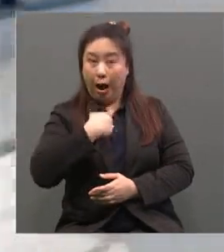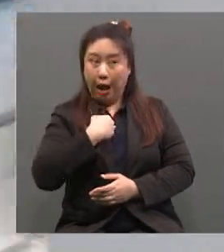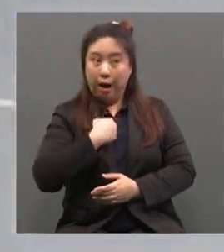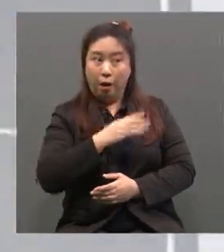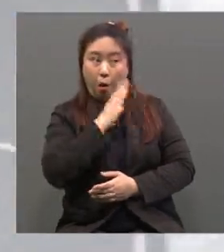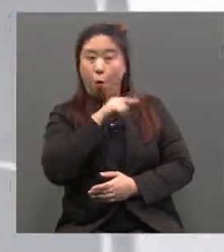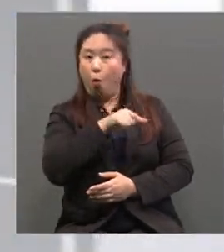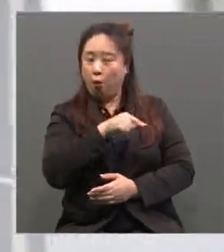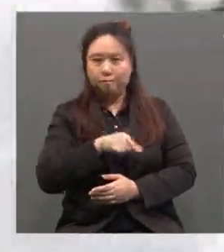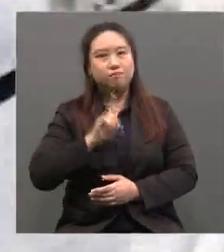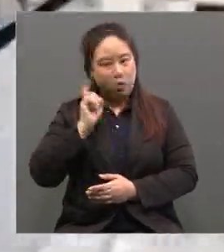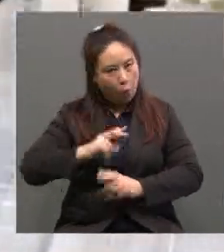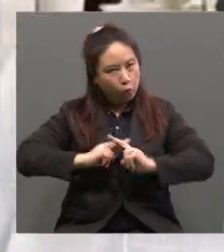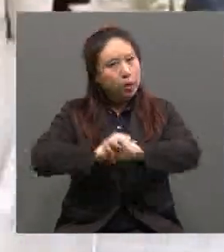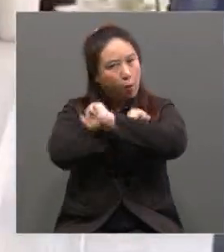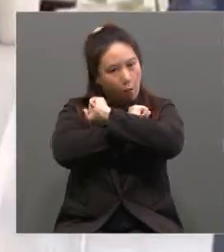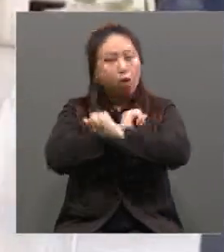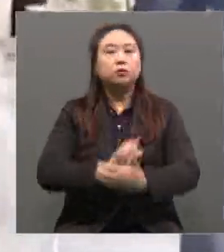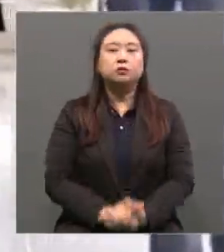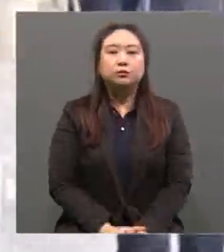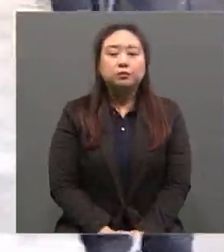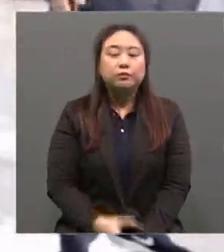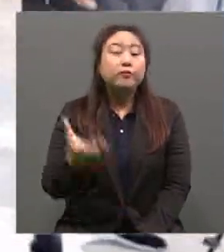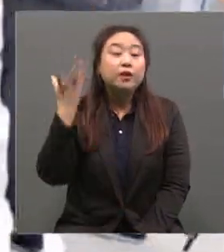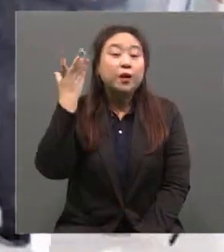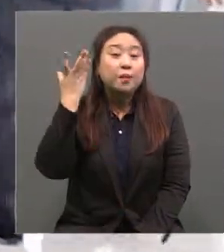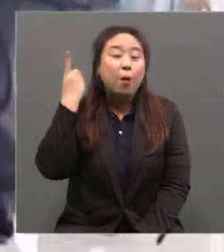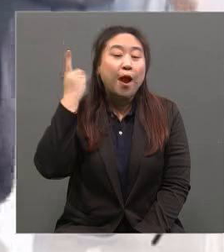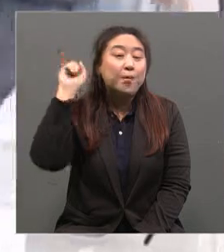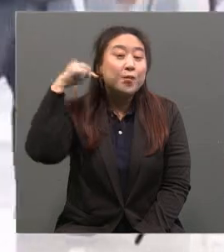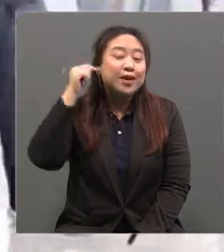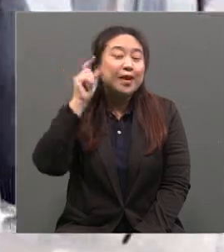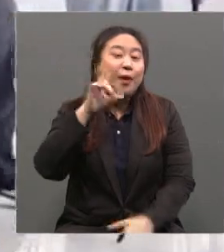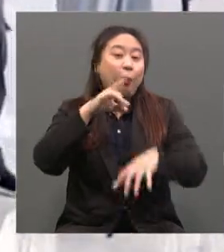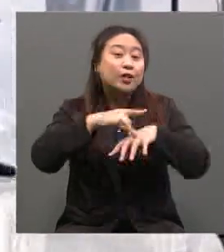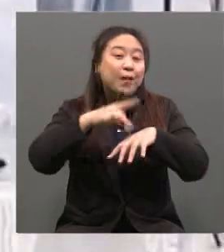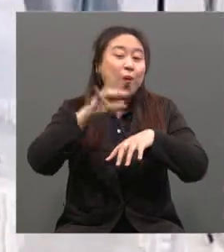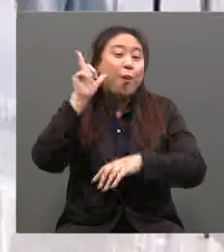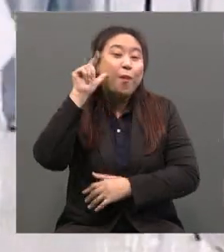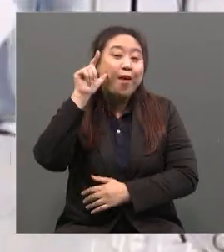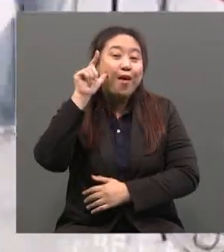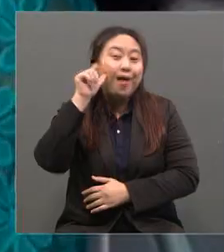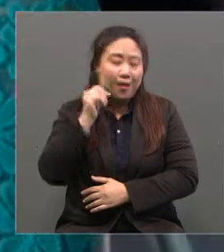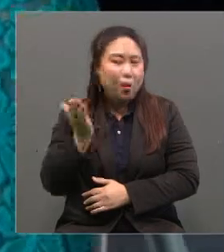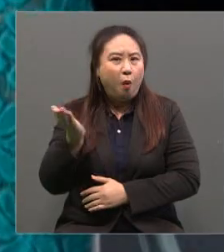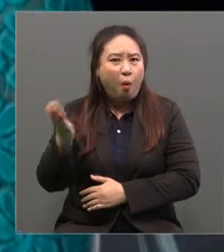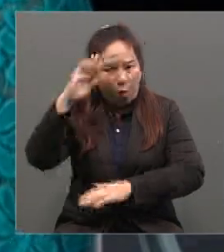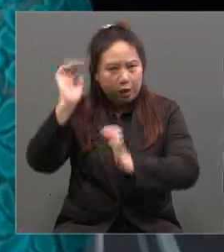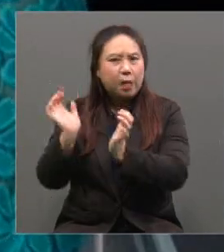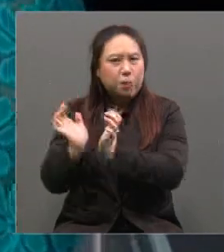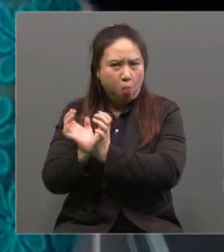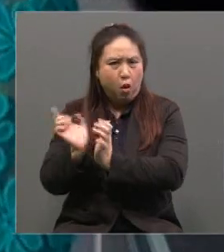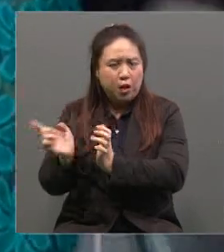กรณีที่เมื่อวานเนี่ยคุณแม่ของคุณแตงโมหรือว่าคุณพนิดาศิริวิทยโยธินนะฮะได้ขอให้ทางตำรวจกองปราบนะฮะ